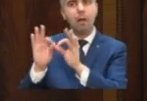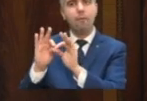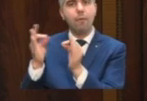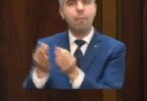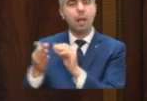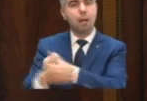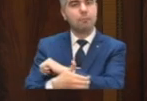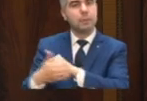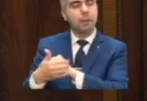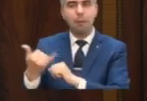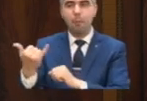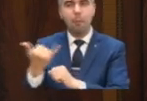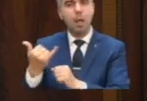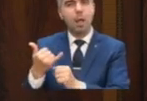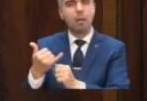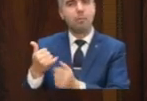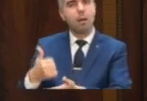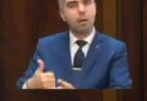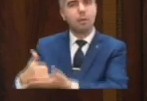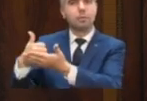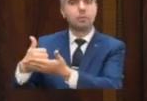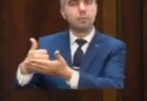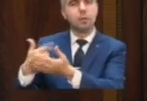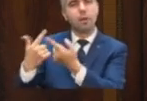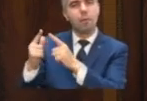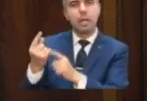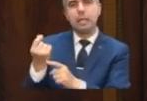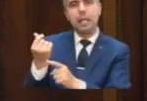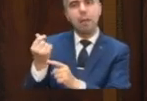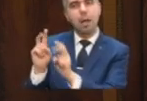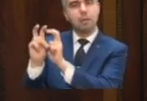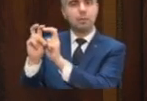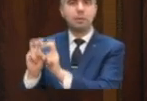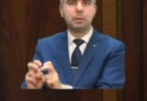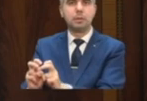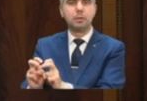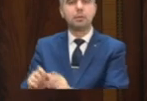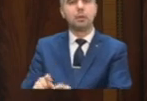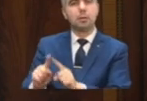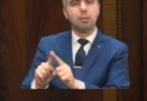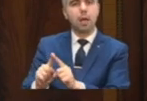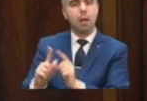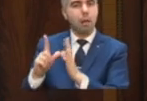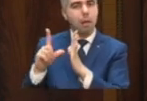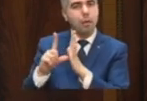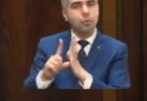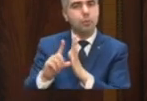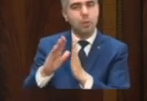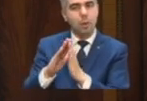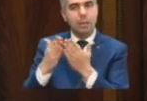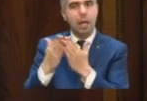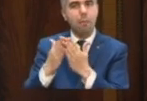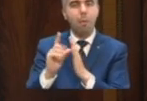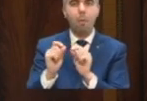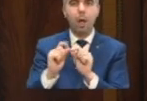الفقيرة والمتوسطة بالخصوص وبتكلفة مقننة وفق دفاتر تحملات واضحة. وفي